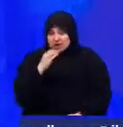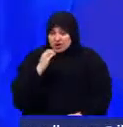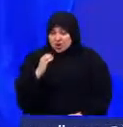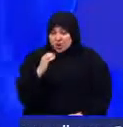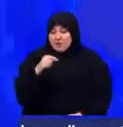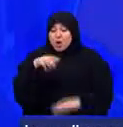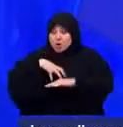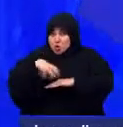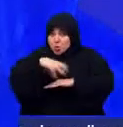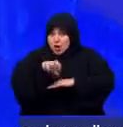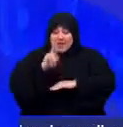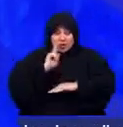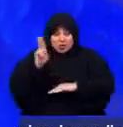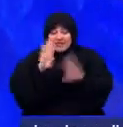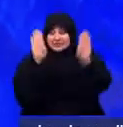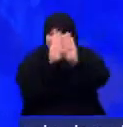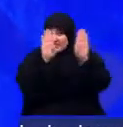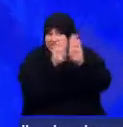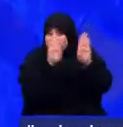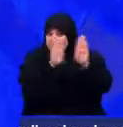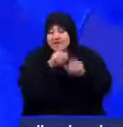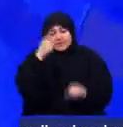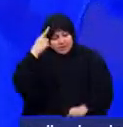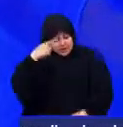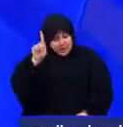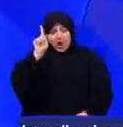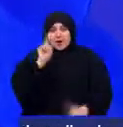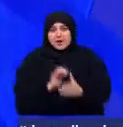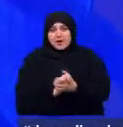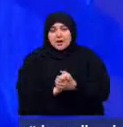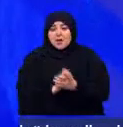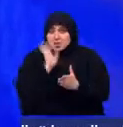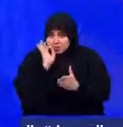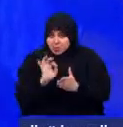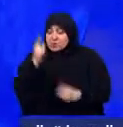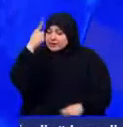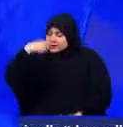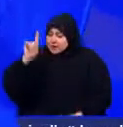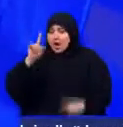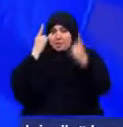هي الحلول السليمة، ولكن الإجراءات هي إجراءات صحيحة،